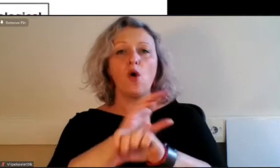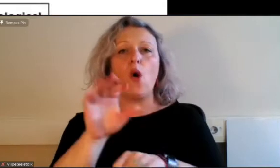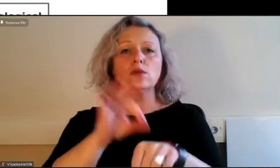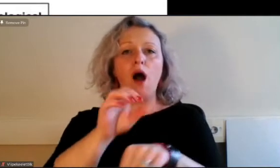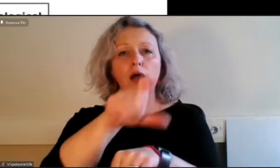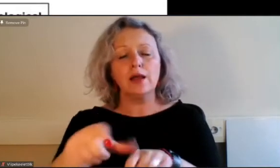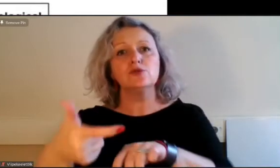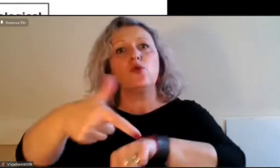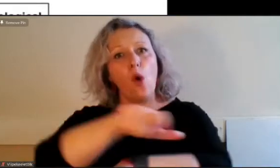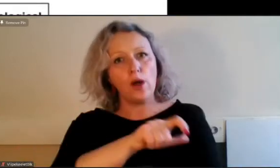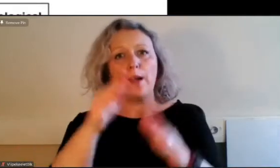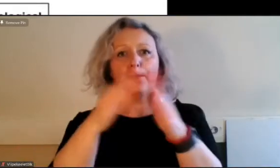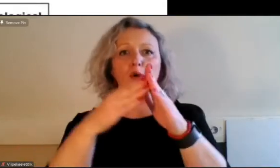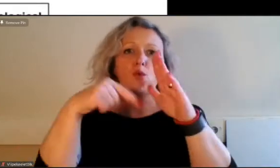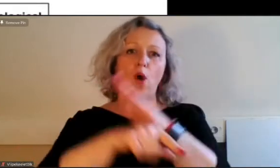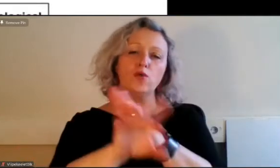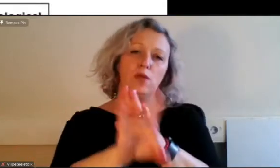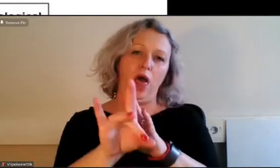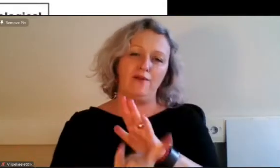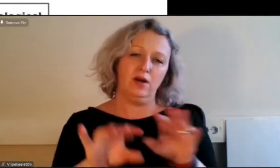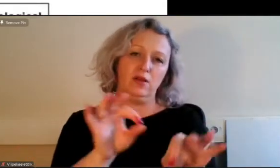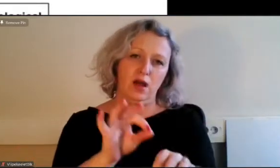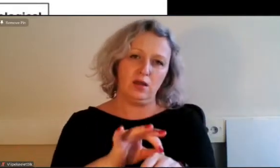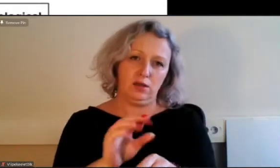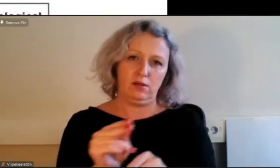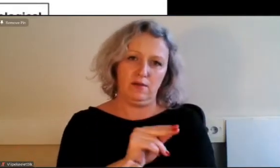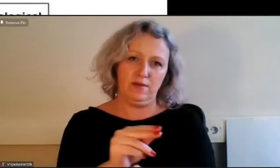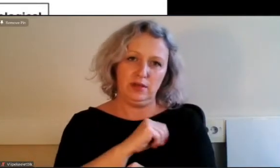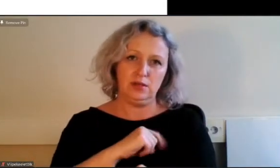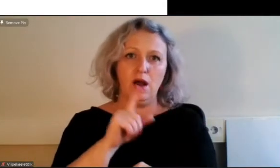mis meil kehas on, võivad selle viiruse poolt pihta saada.